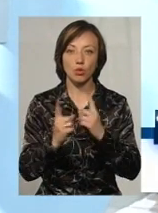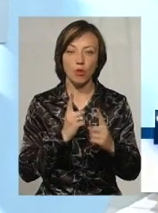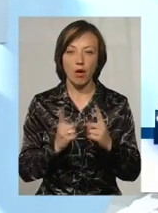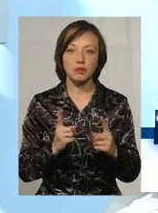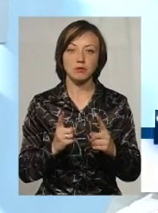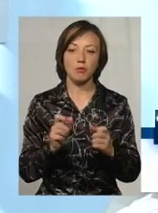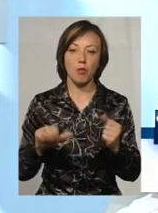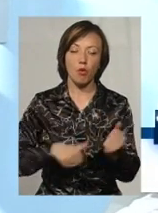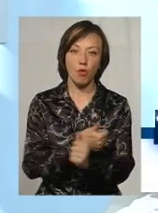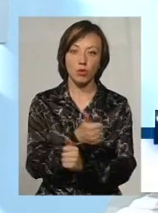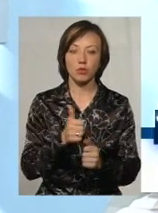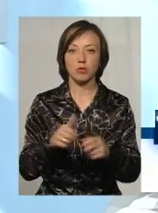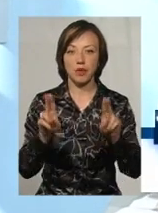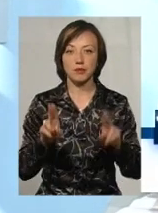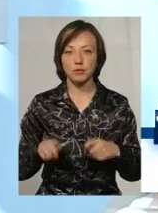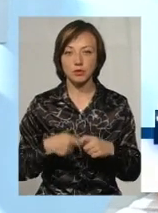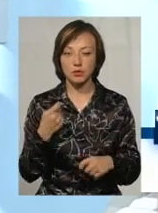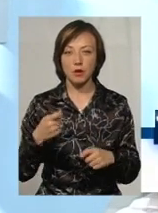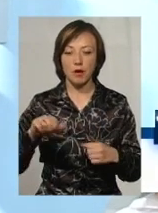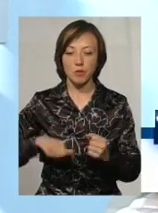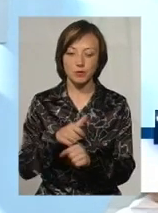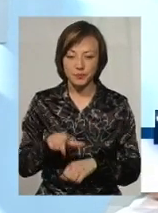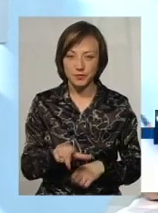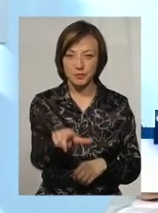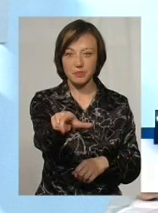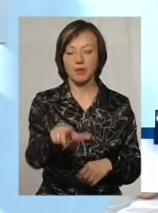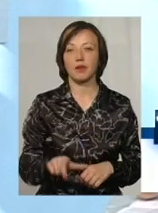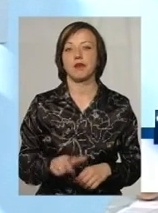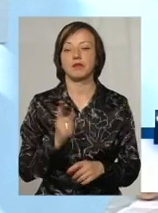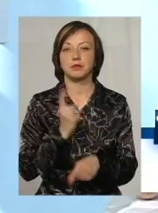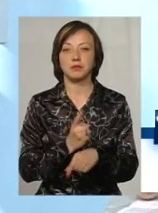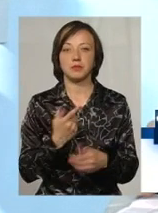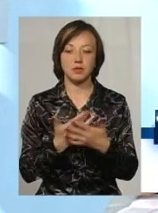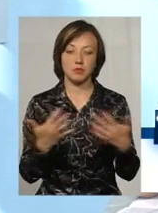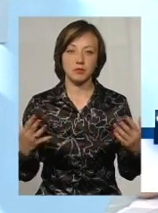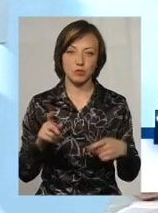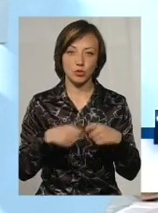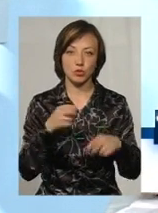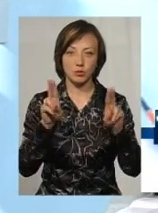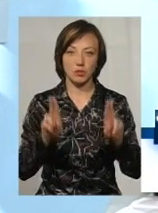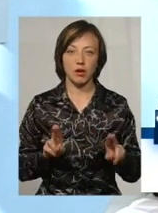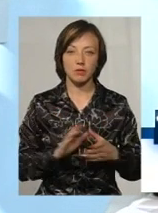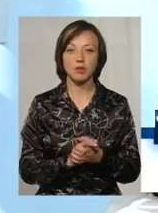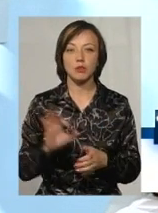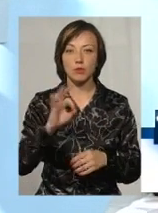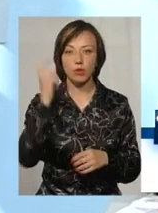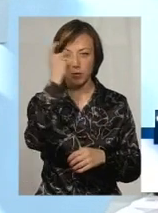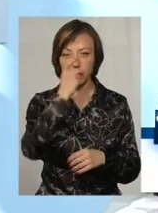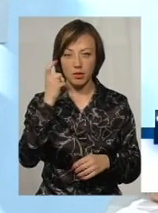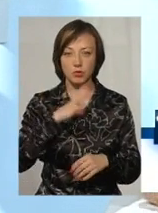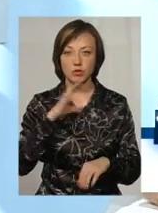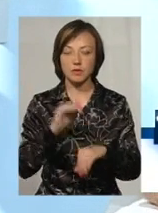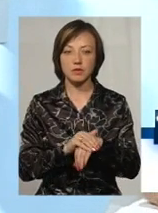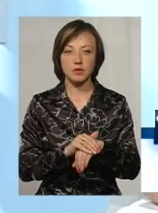правил обгону, порушення правил перетину суцільної лінії та інші правила дорожнього руху. Щодо п'яних водіїв, то було зафіксовано